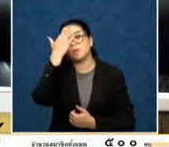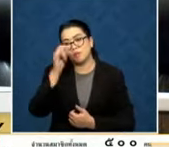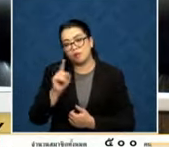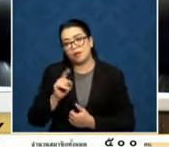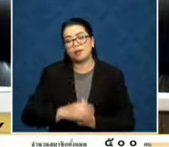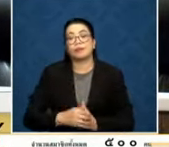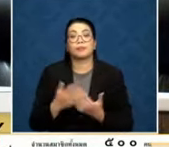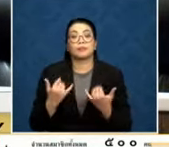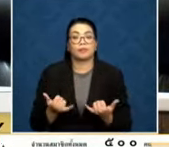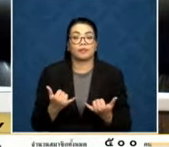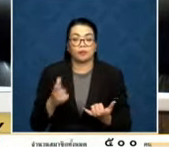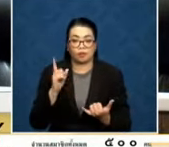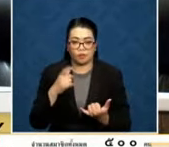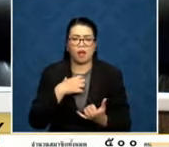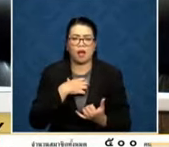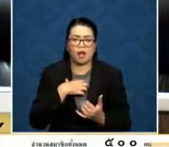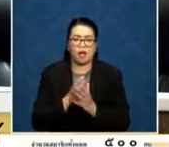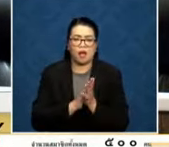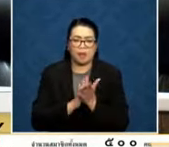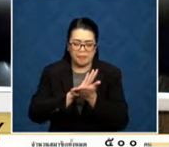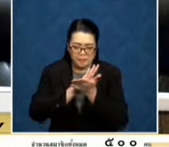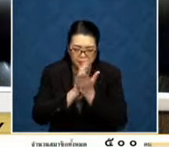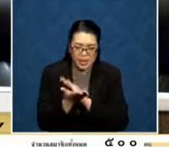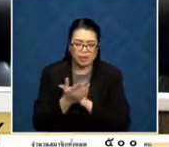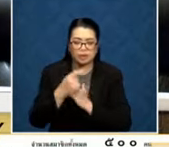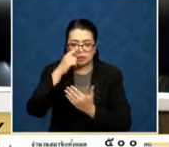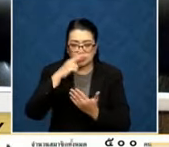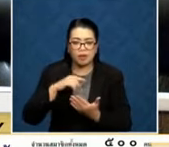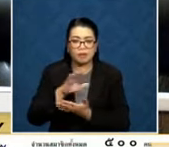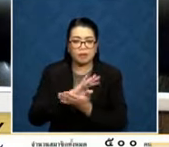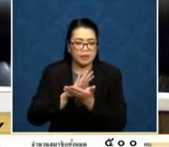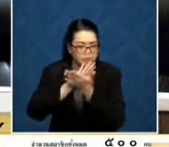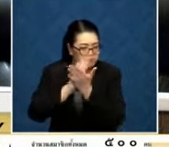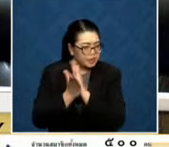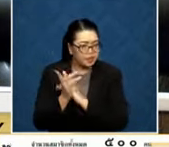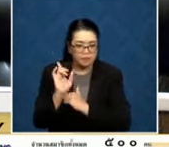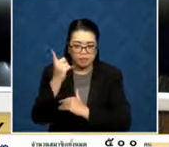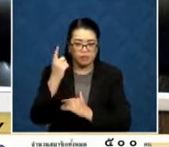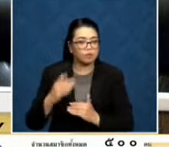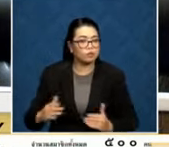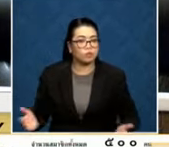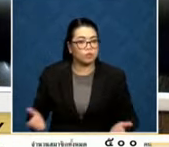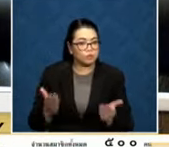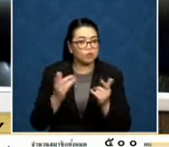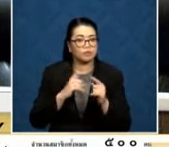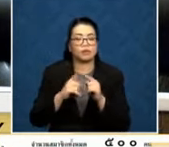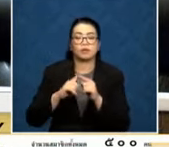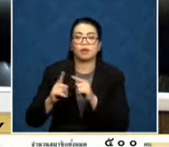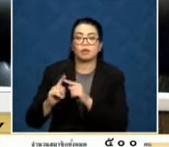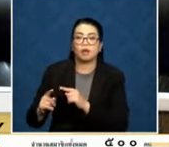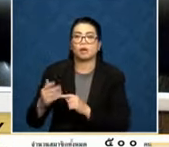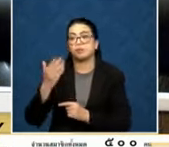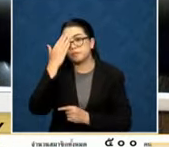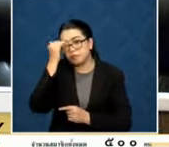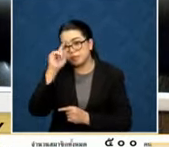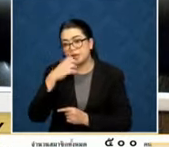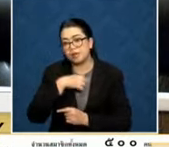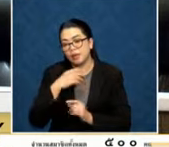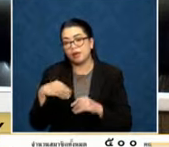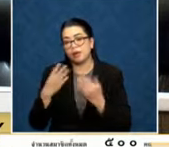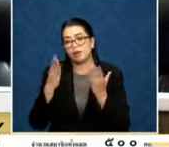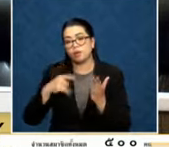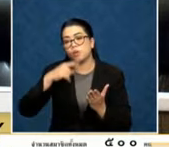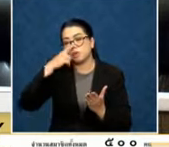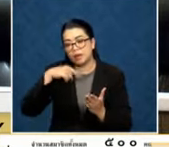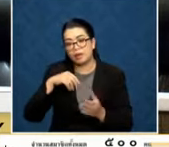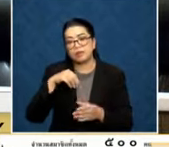มครับวันนี้เราต้องการเปี่นเปลี่ยนโฉมประเทศเรานะครับเราส่งเสริมสิ่งต่างๆมากมายเลยเพื่อต้องการให้คนไทยอยู่ดี